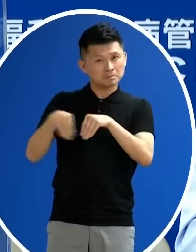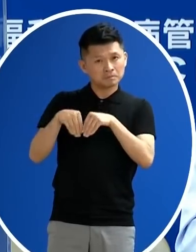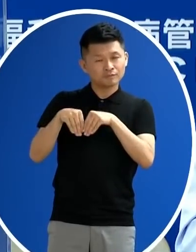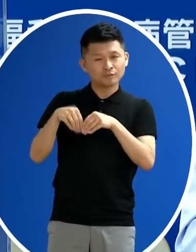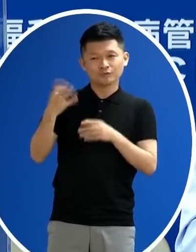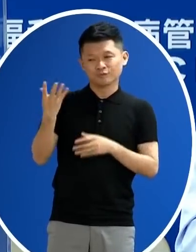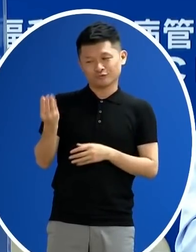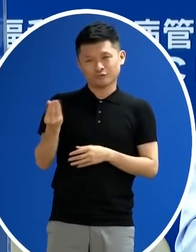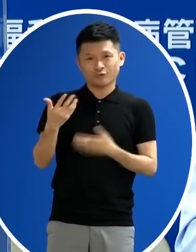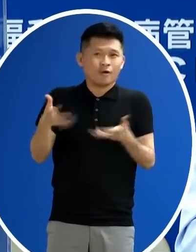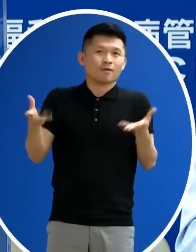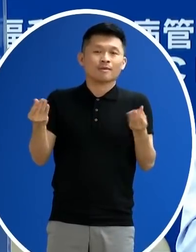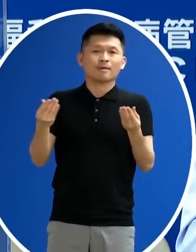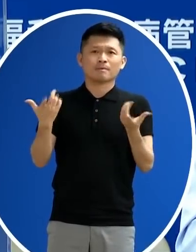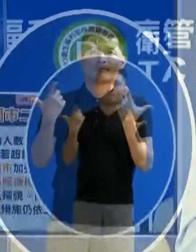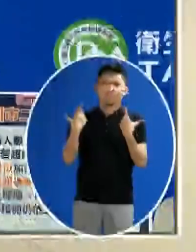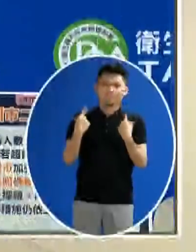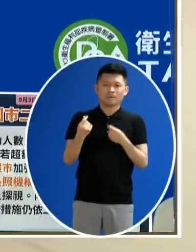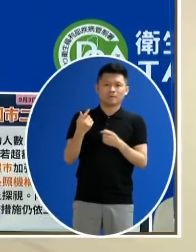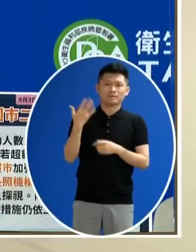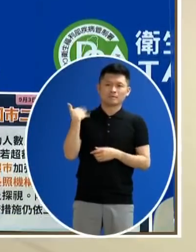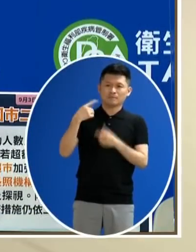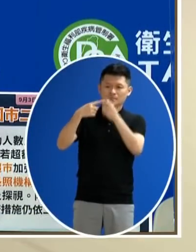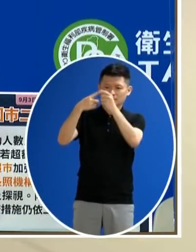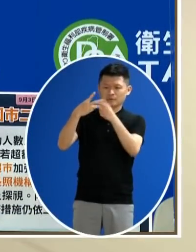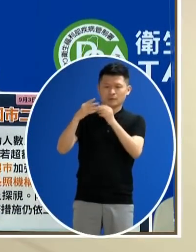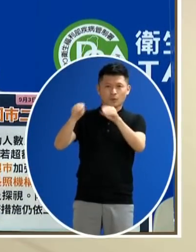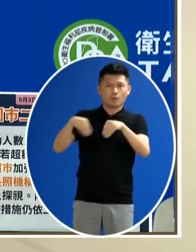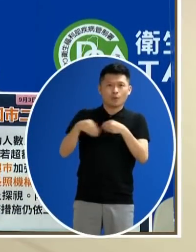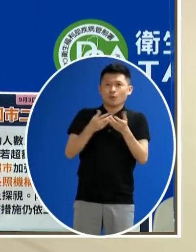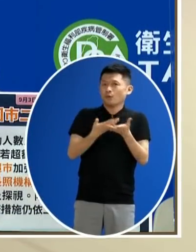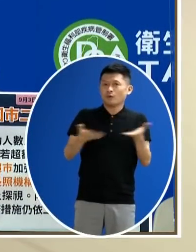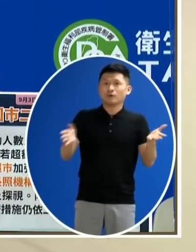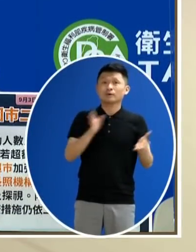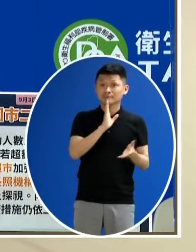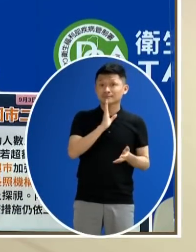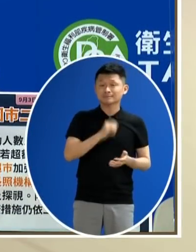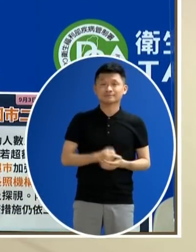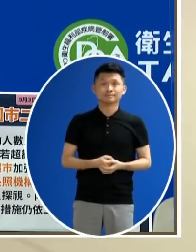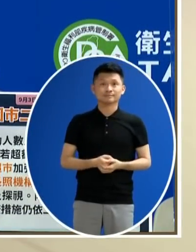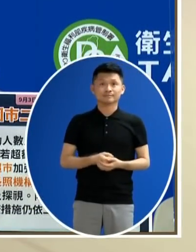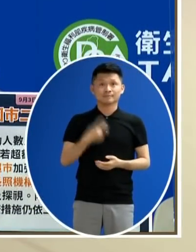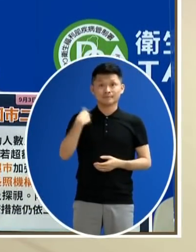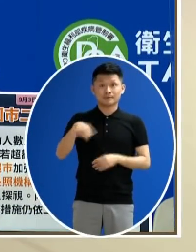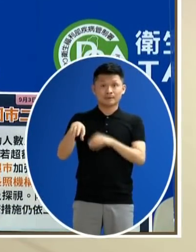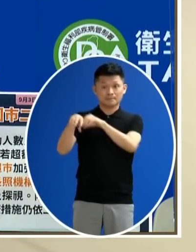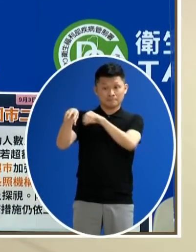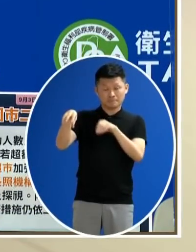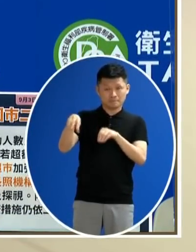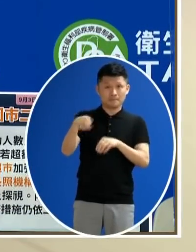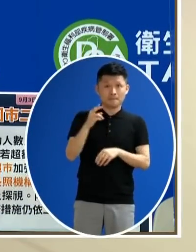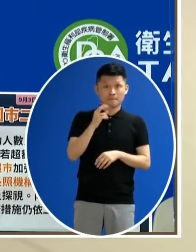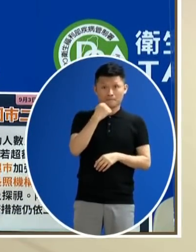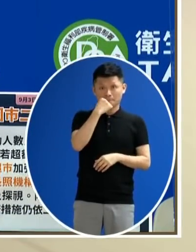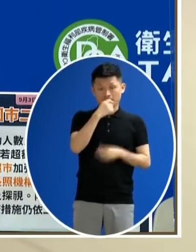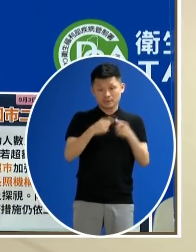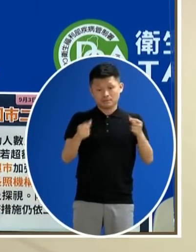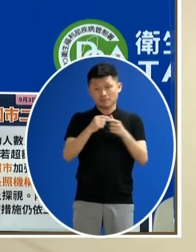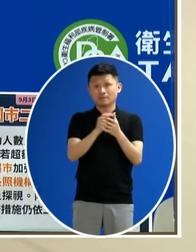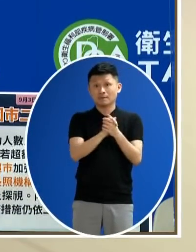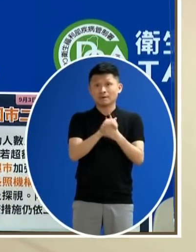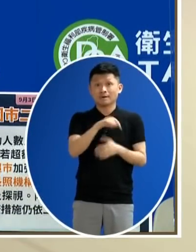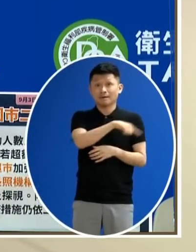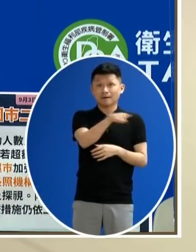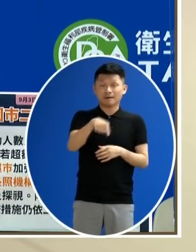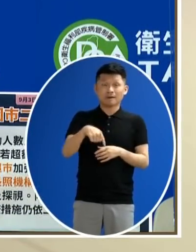对比较少，不过本来已经捐赠非常的多的疫苗。那在台的一个日本的朋友，很多人都因为他